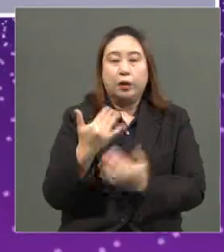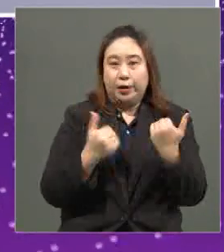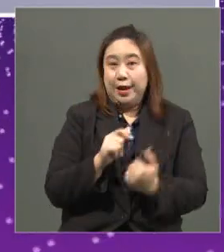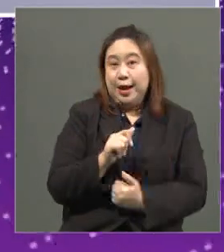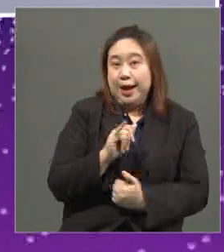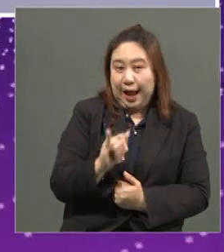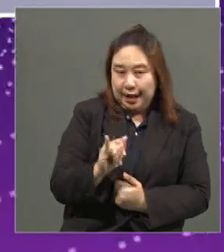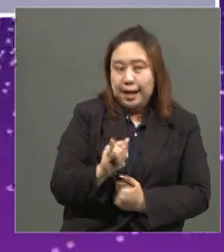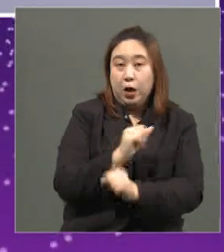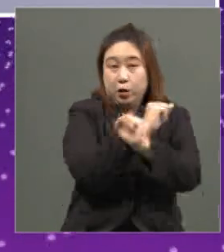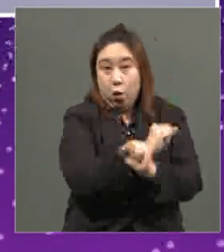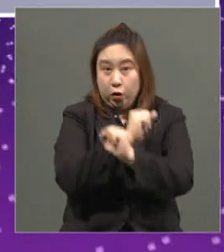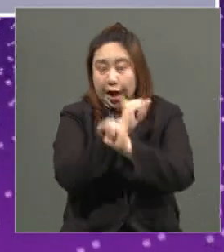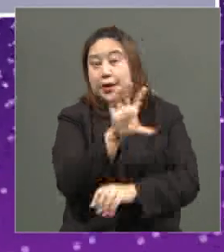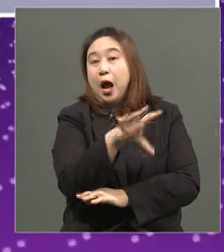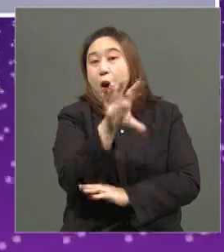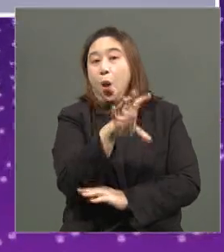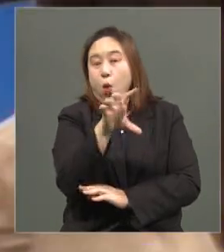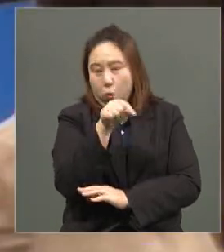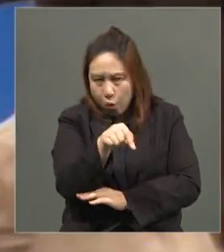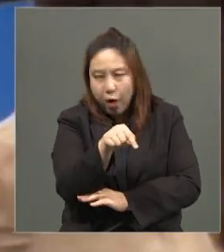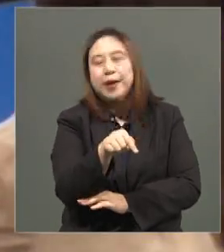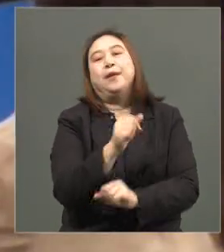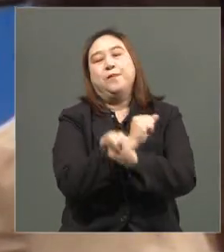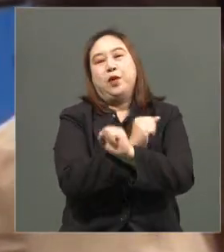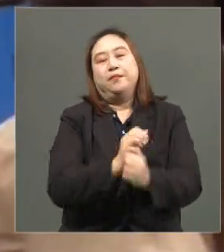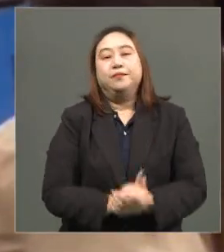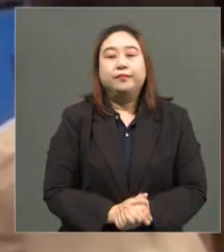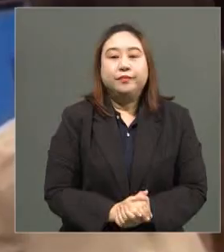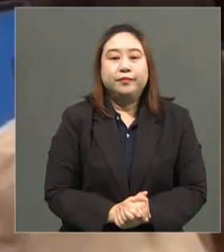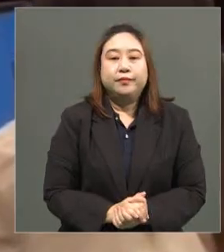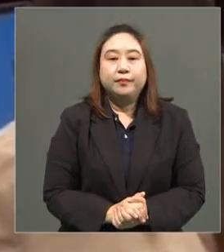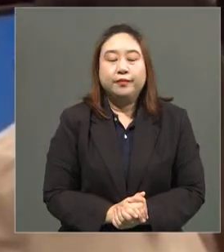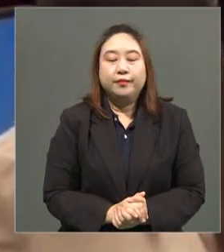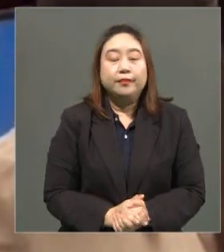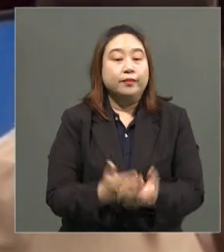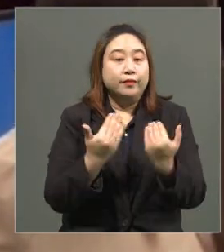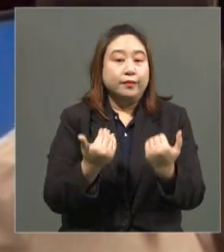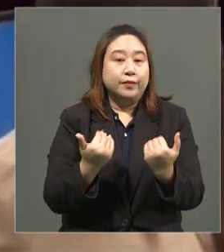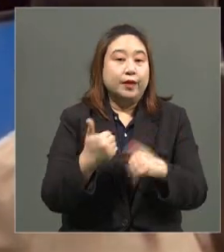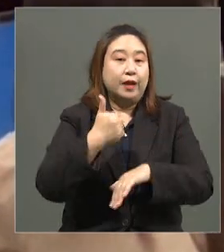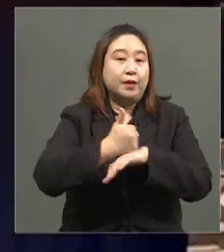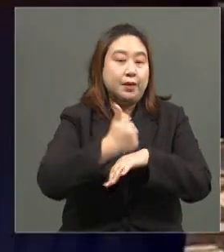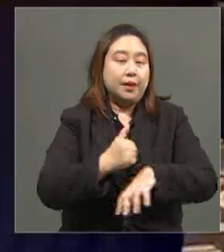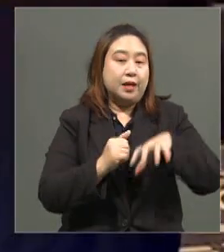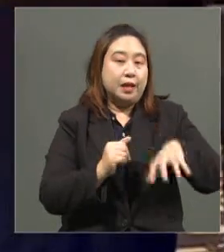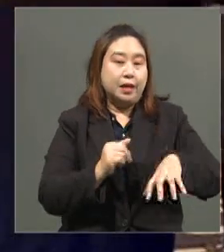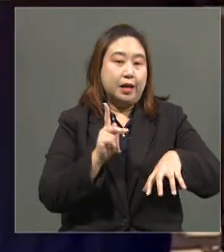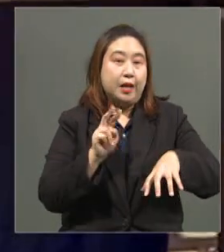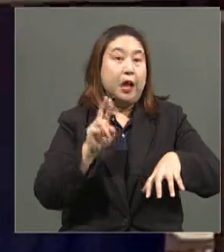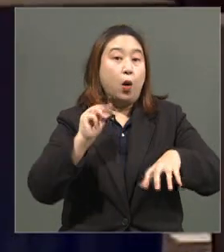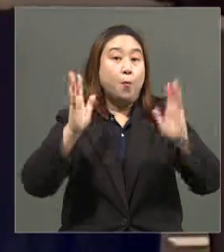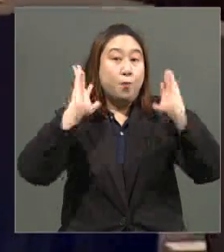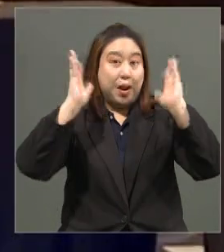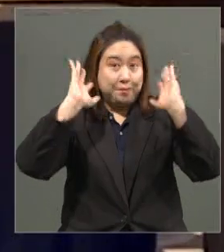การหลอกลวงออนไลน์ครับคณะผู้แทนไทยนำโดยนางสุฤทัยเลิศเกษมอธิบดีกรมประชาสัมพันธ์นะ